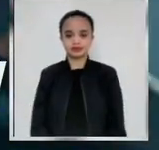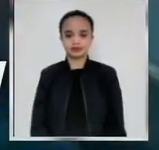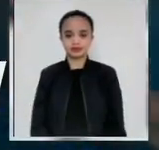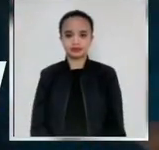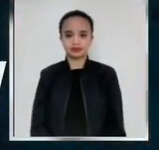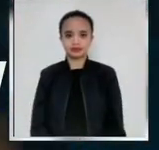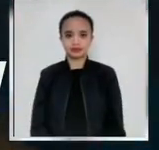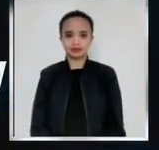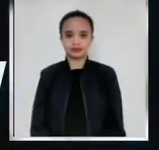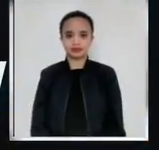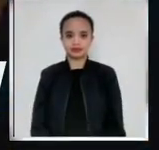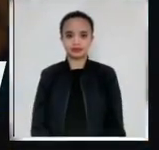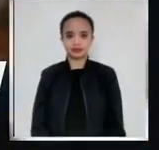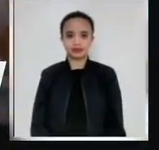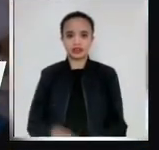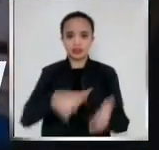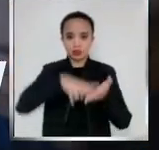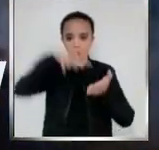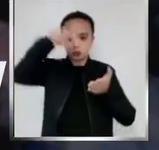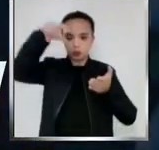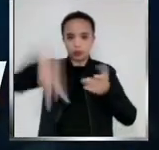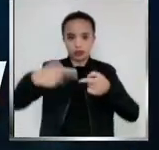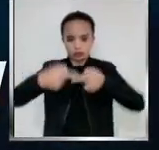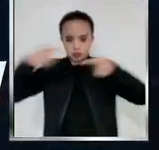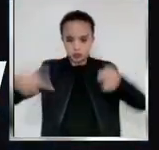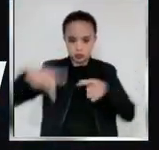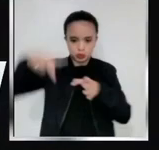pagtalon sa mga kalaban,